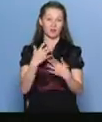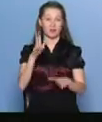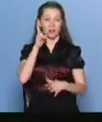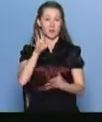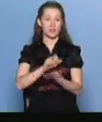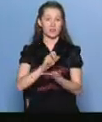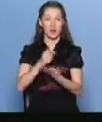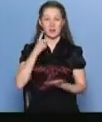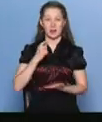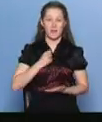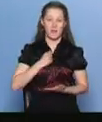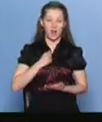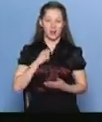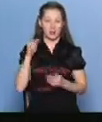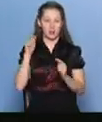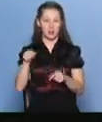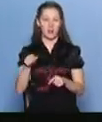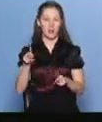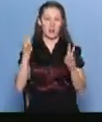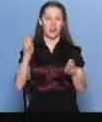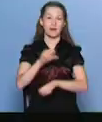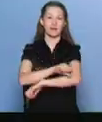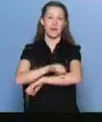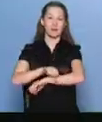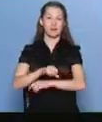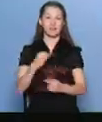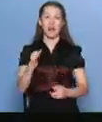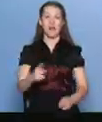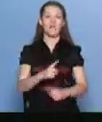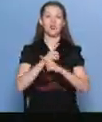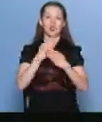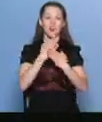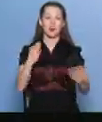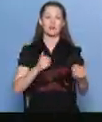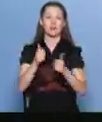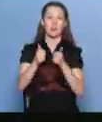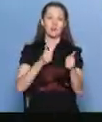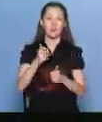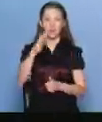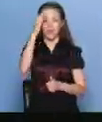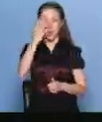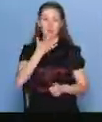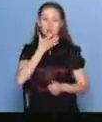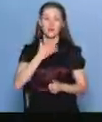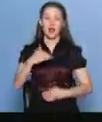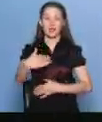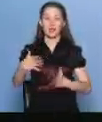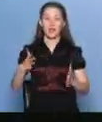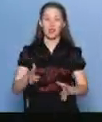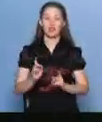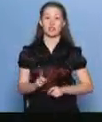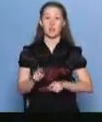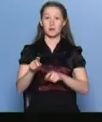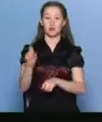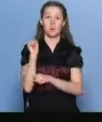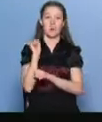занимается в военно-патриотическом клубе «Граница». Финишный этап сложнейшей полосы препятствий в противогазе и с ящиком с боеприпасами в руках она сегодня